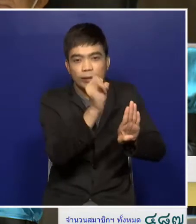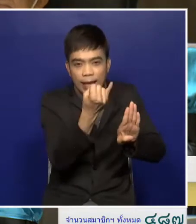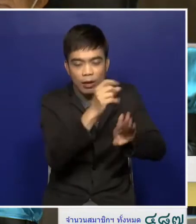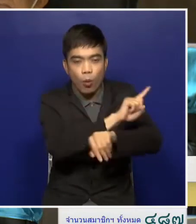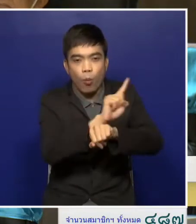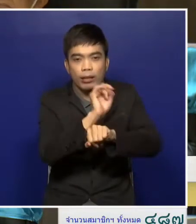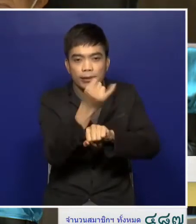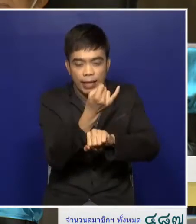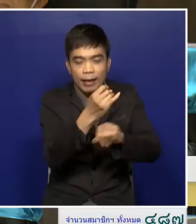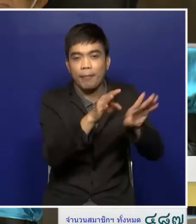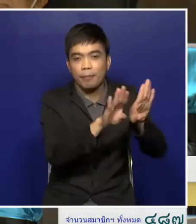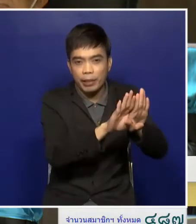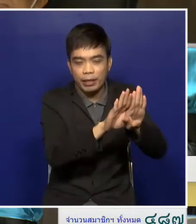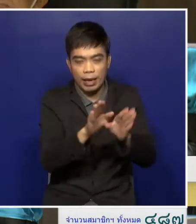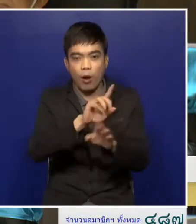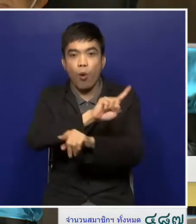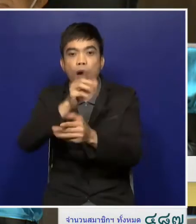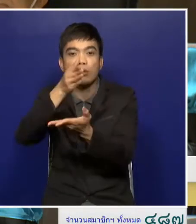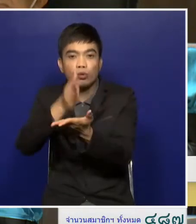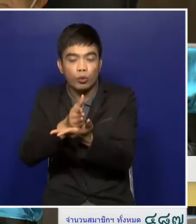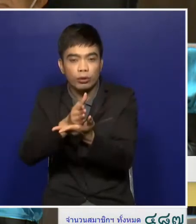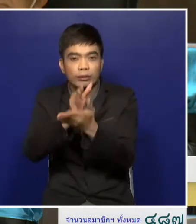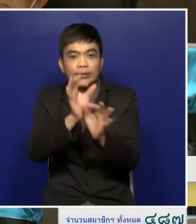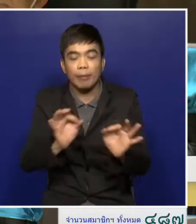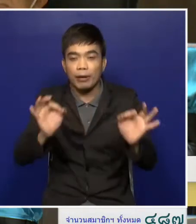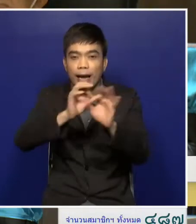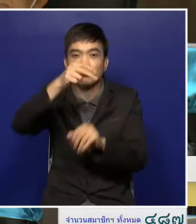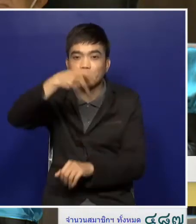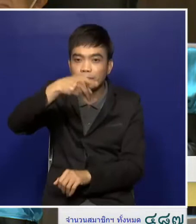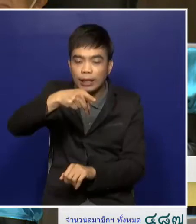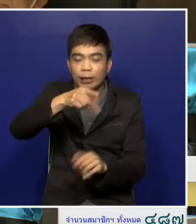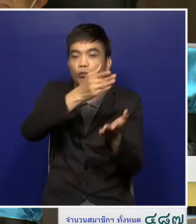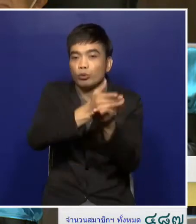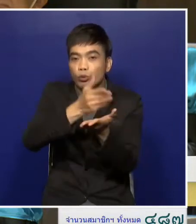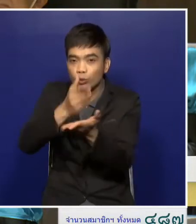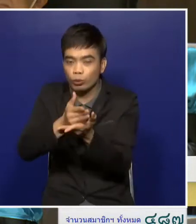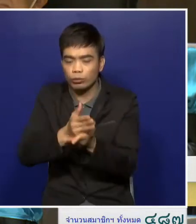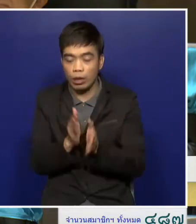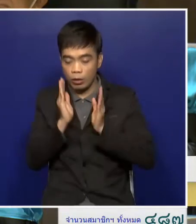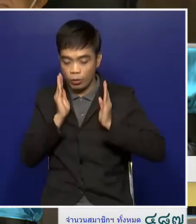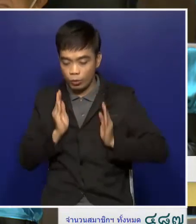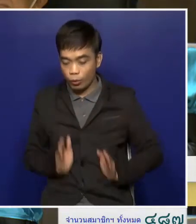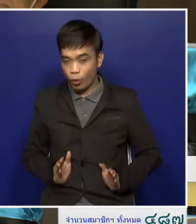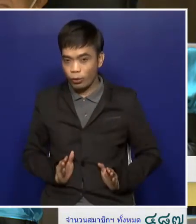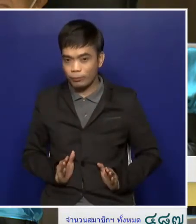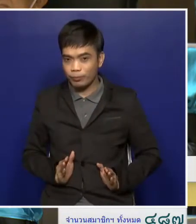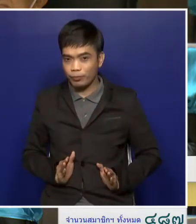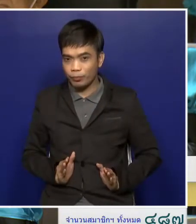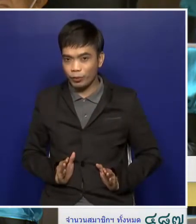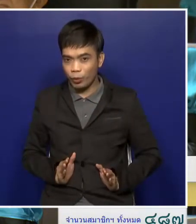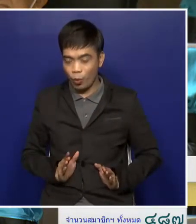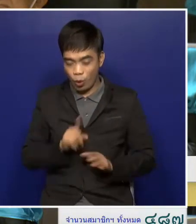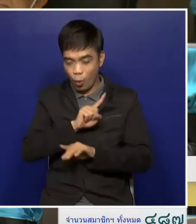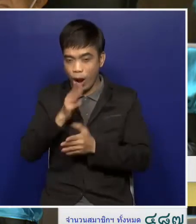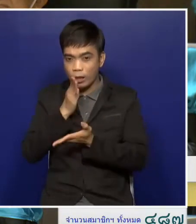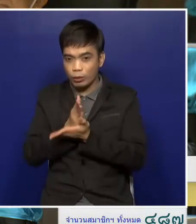ยุดวันหยุดนักขัตฤกษ์ซึ่งประชาชนหลายท่านที่มีวันหยุดยาวบางท่